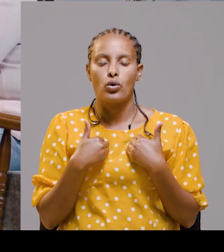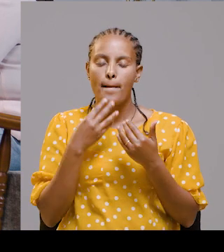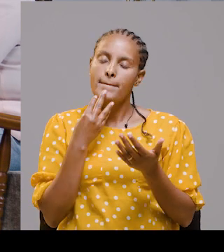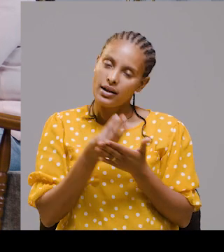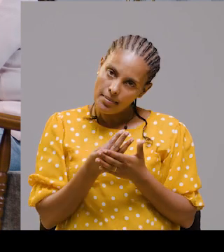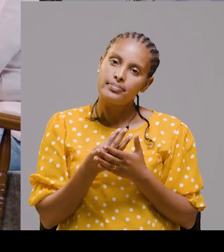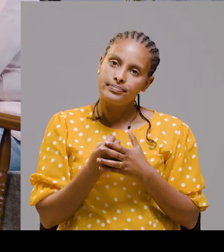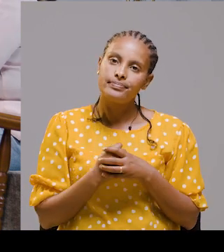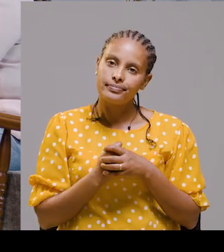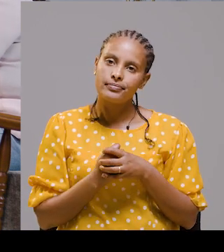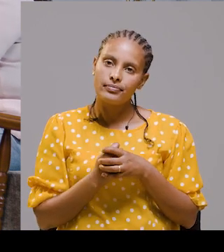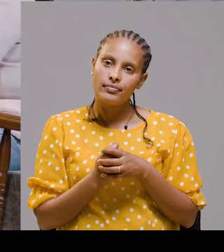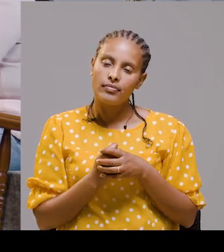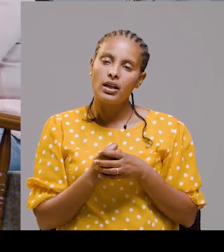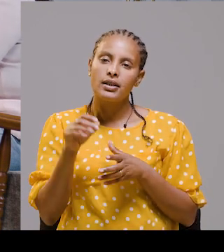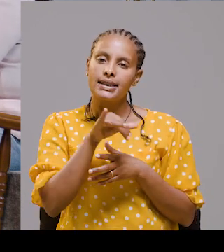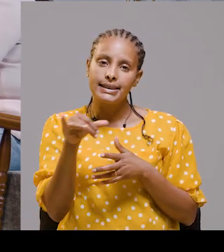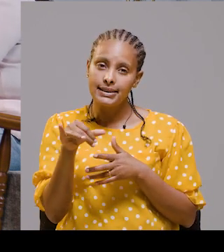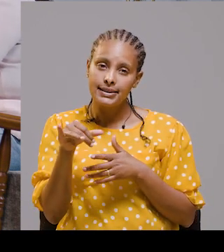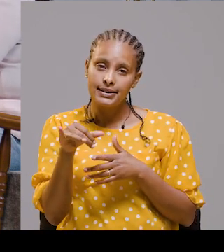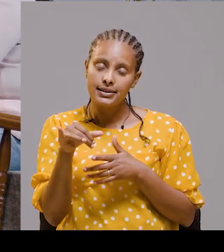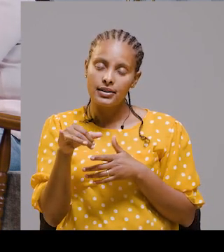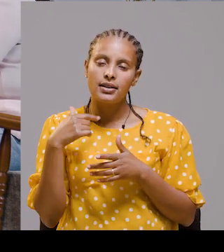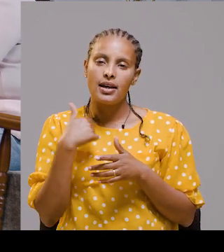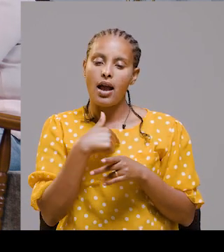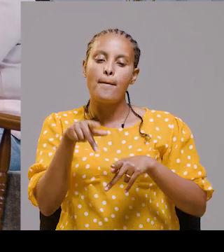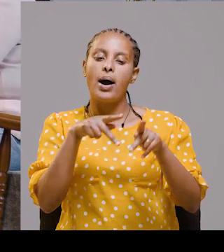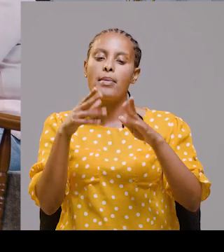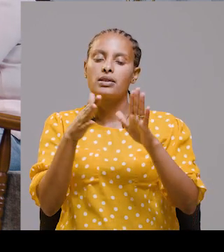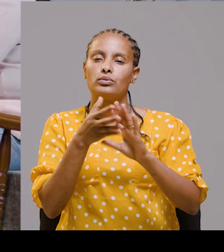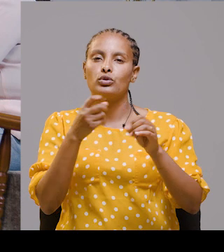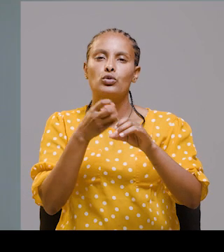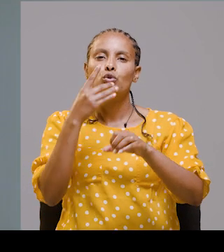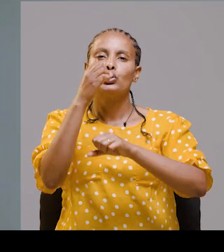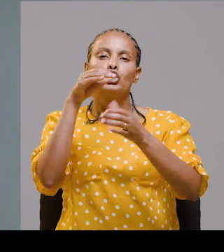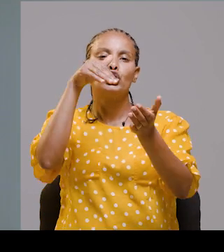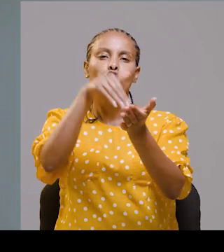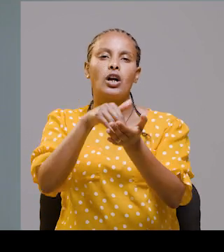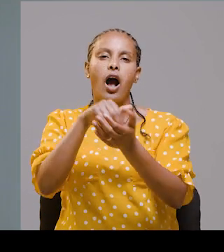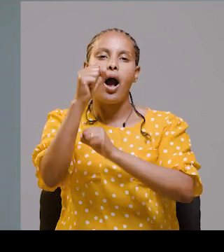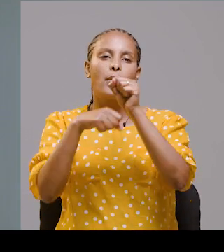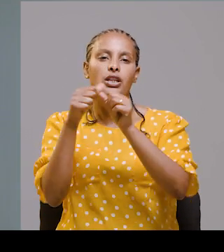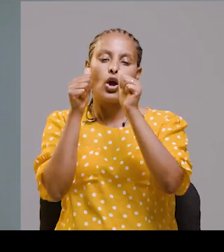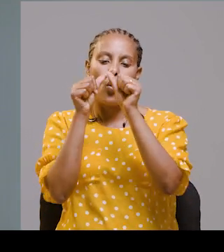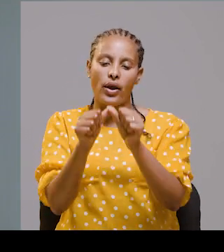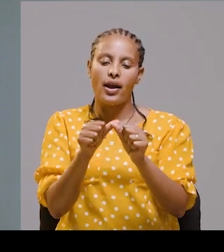መልካም። እንግዲህ የኛ ማህበረሰብ ለብዙ ሺህ ዓመታት የጎየ ማህበረሰብ